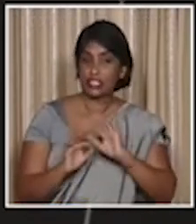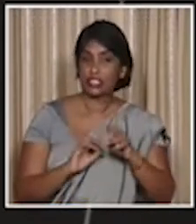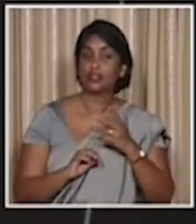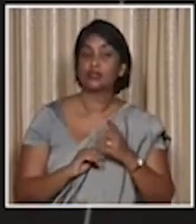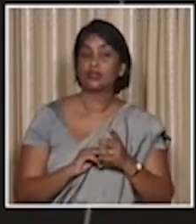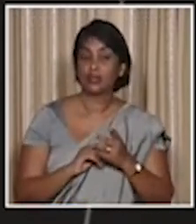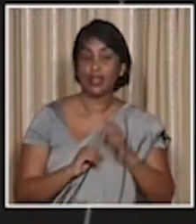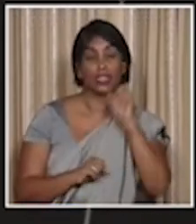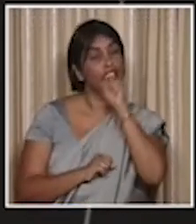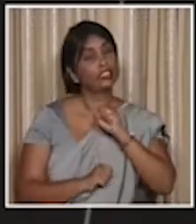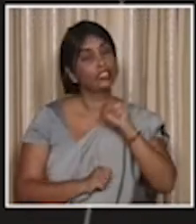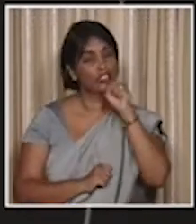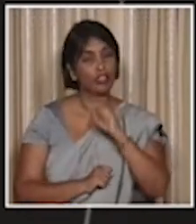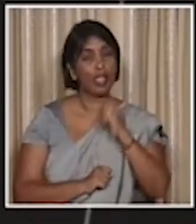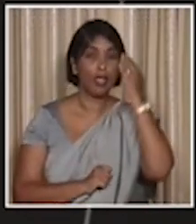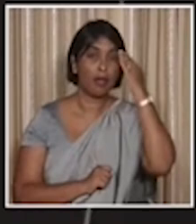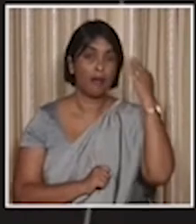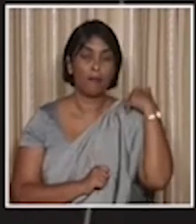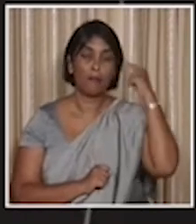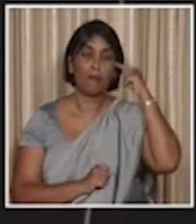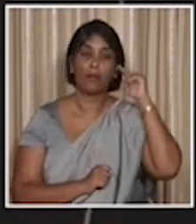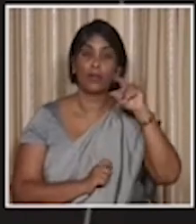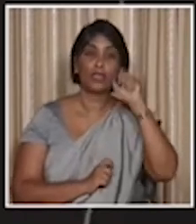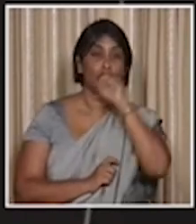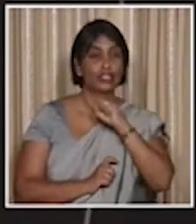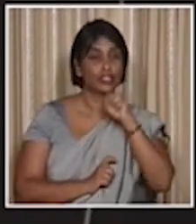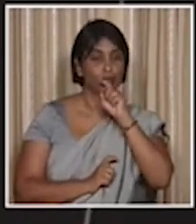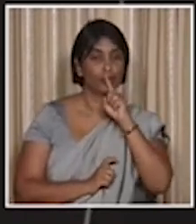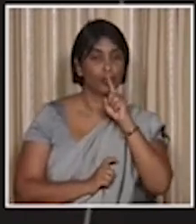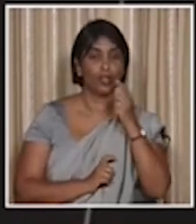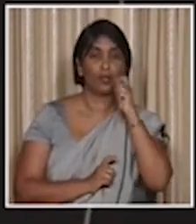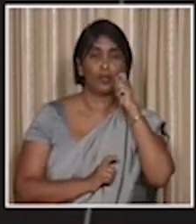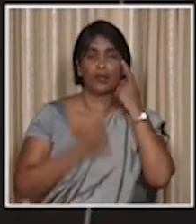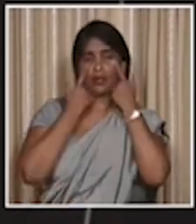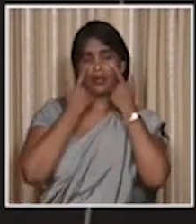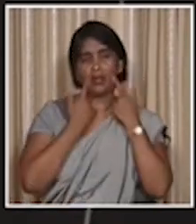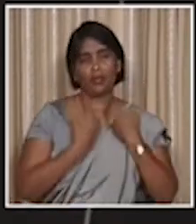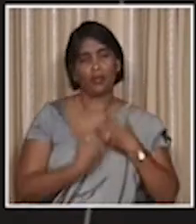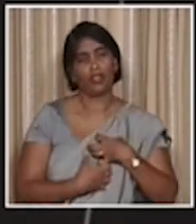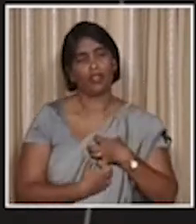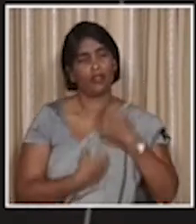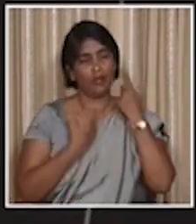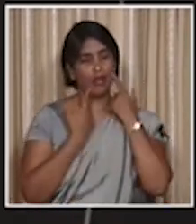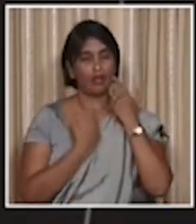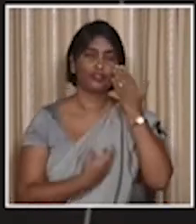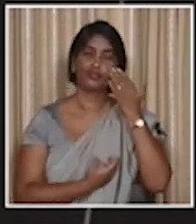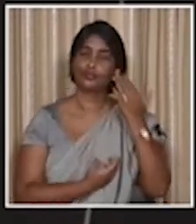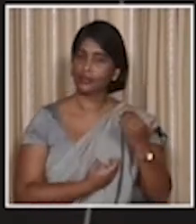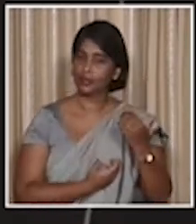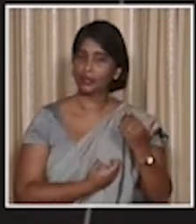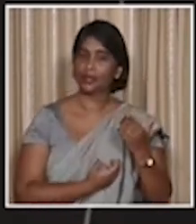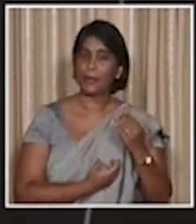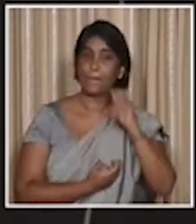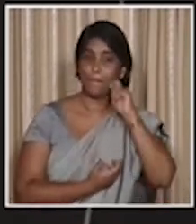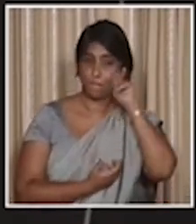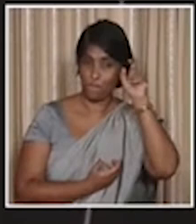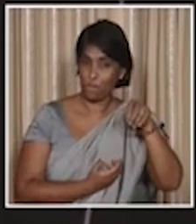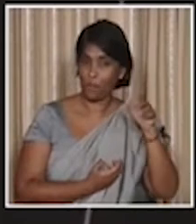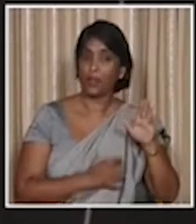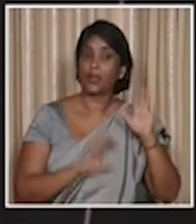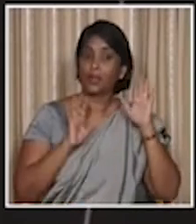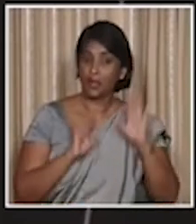මේ මේ මේ ගීත අම්මා වෙනුවෙන් ගයද්දී මිනිස්සු කඩා වැටෙනවා හඬා වැටෙනවා අපි දකිනවා මේ පිරිමි